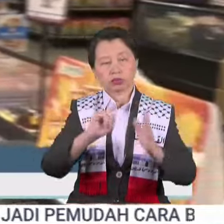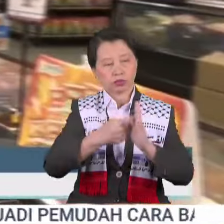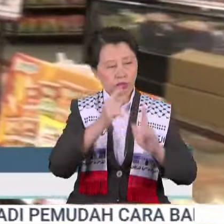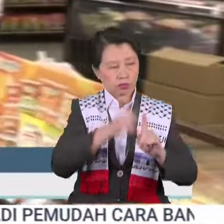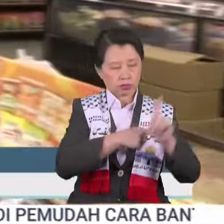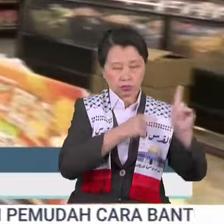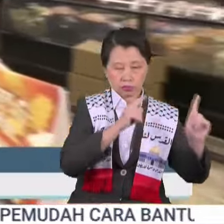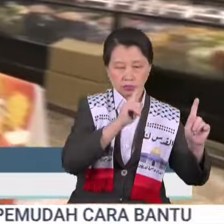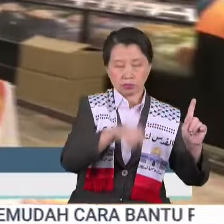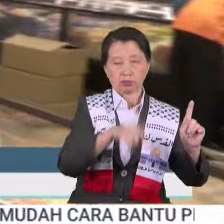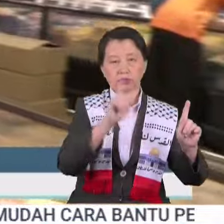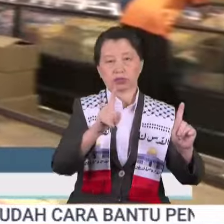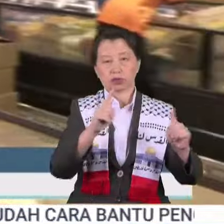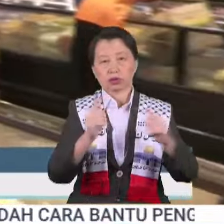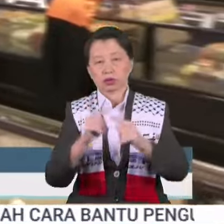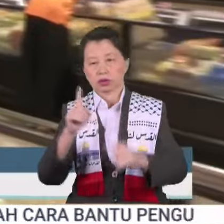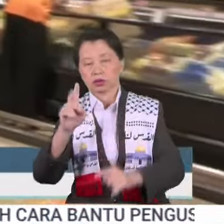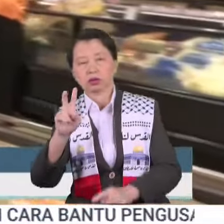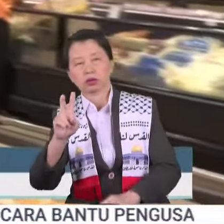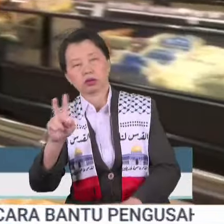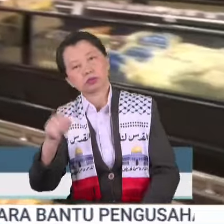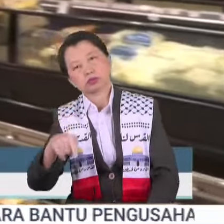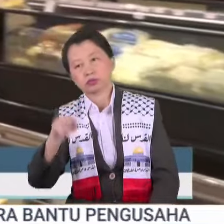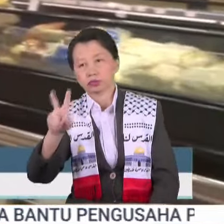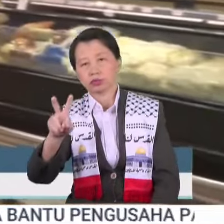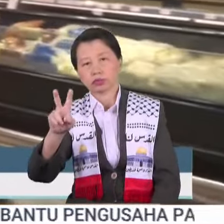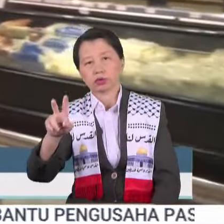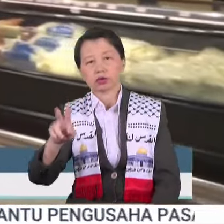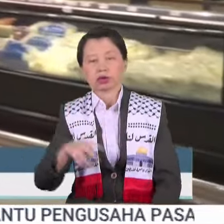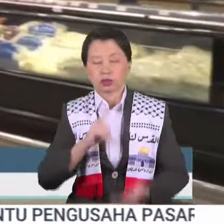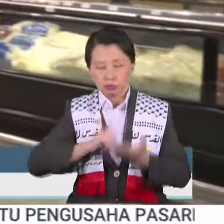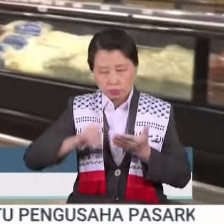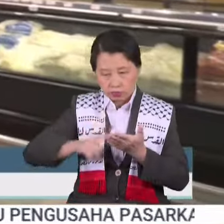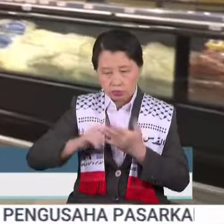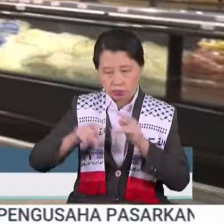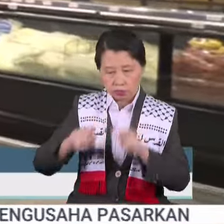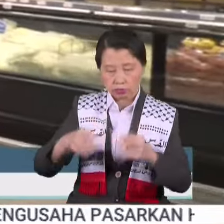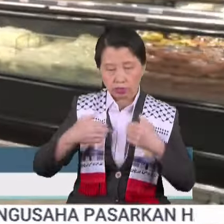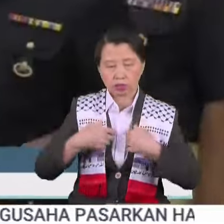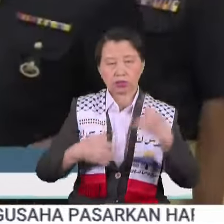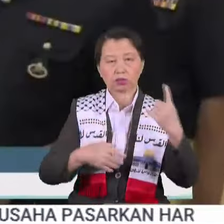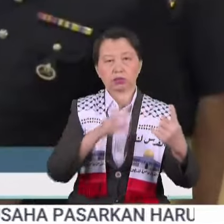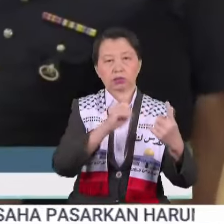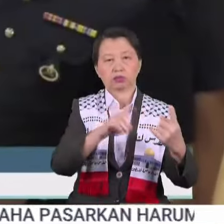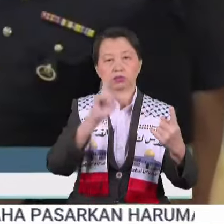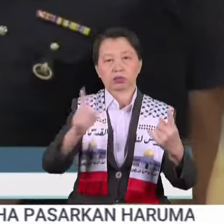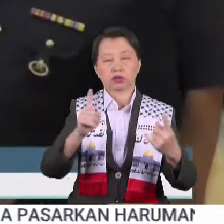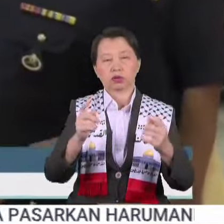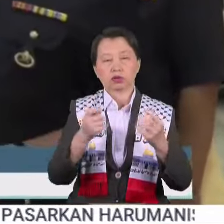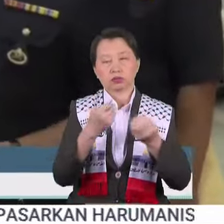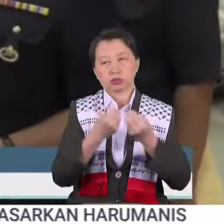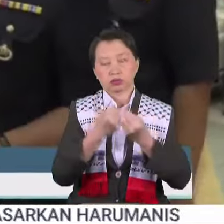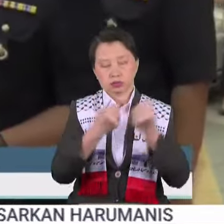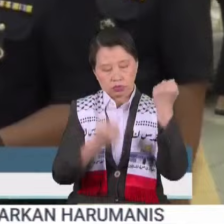Januari hingga 6 Februari 2024. Pemeriksaan menghasilkan 101 kes dengan nilai